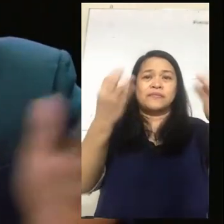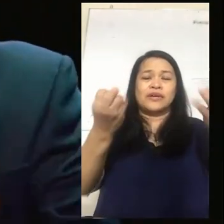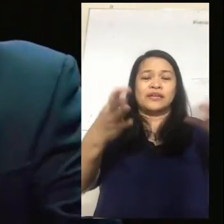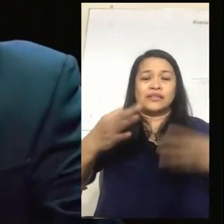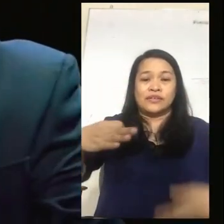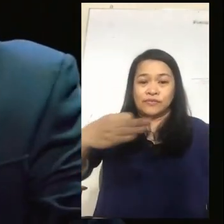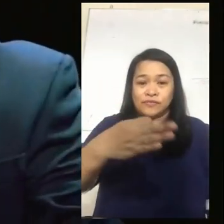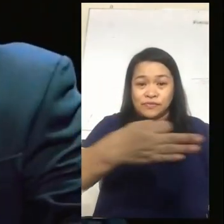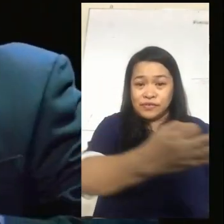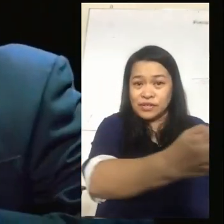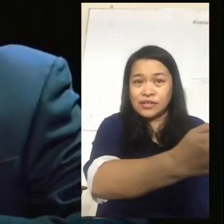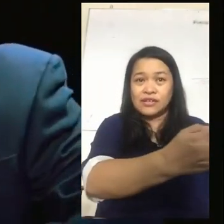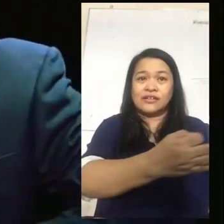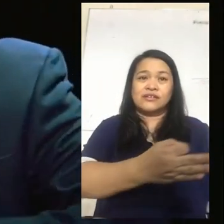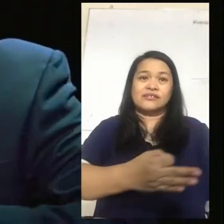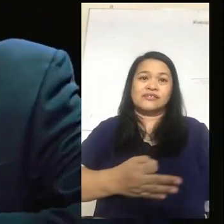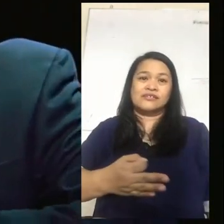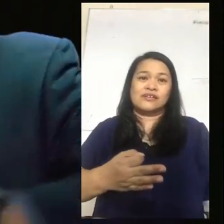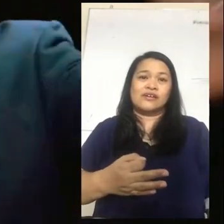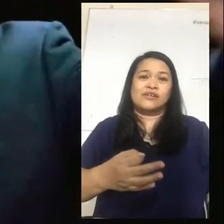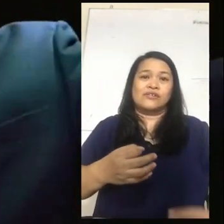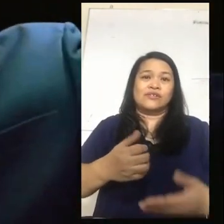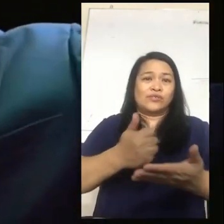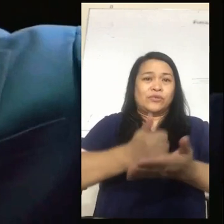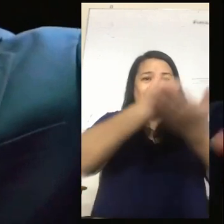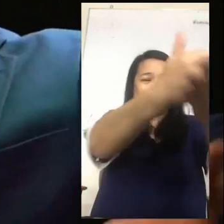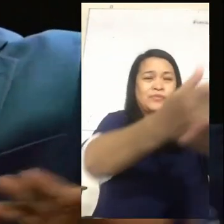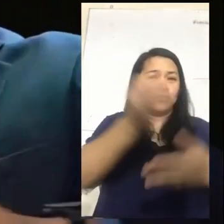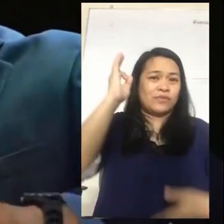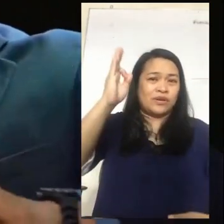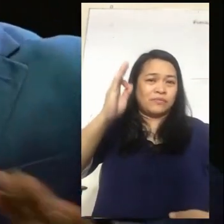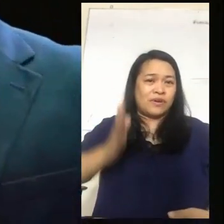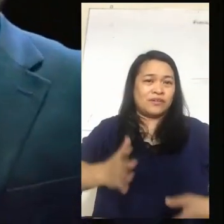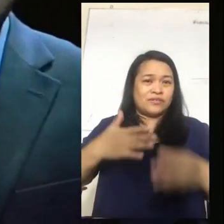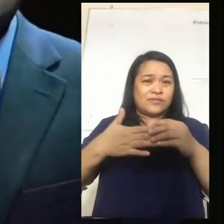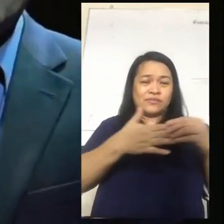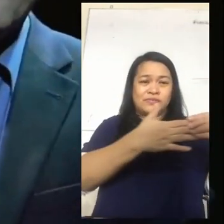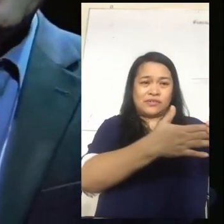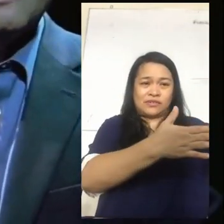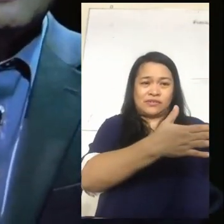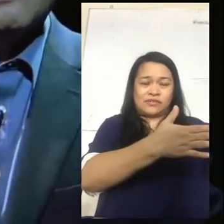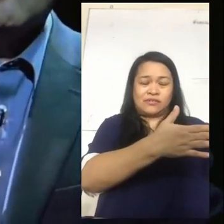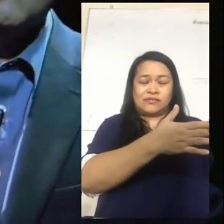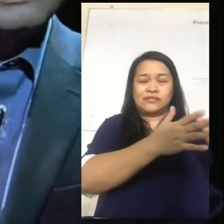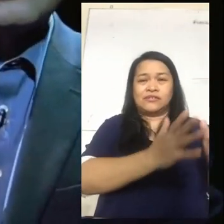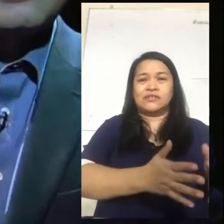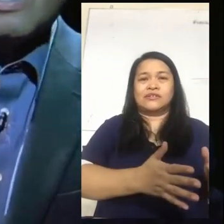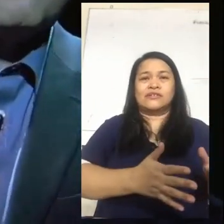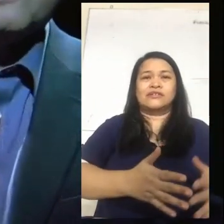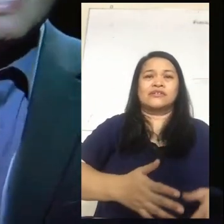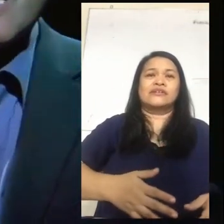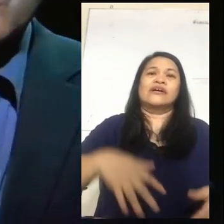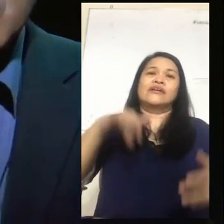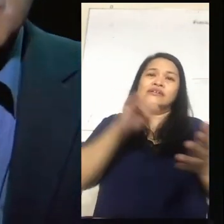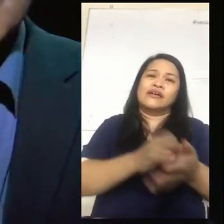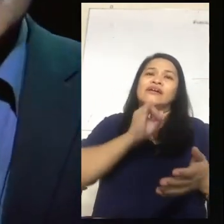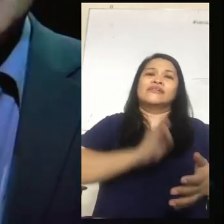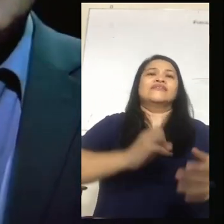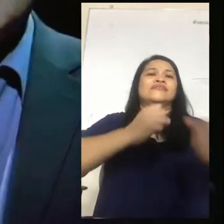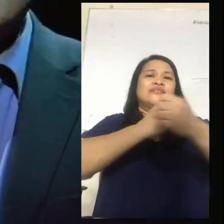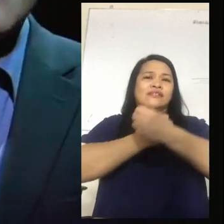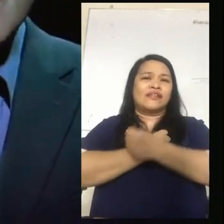isda to be able to help yung mga pastors natin, mga leaders natin. You know, that is love in